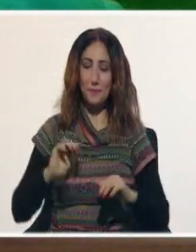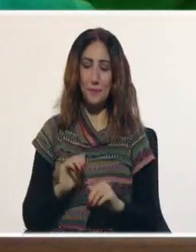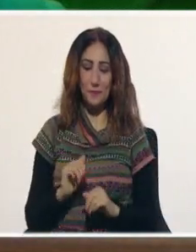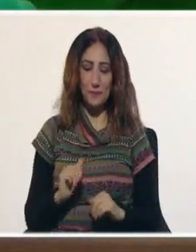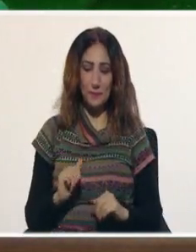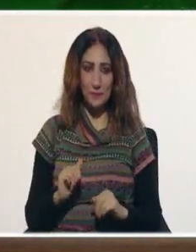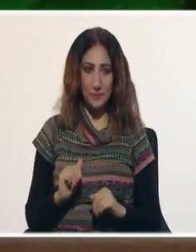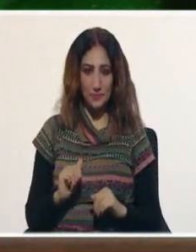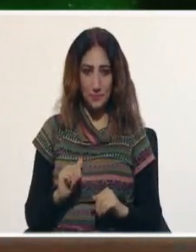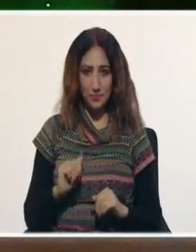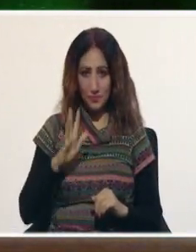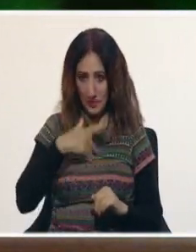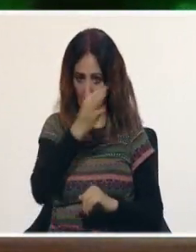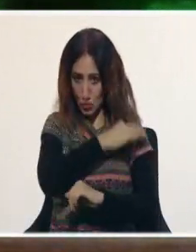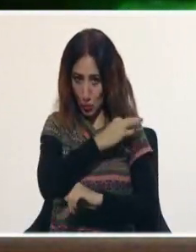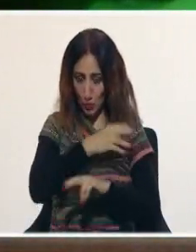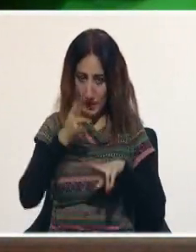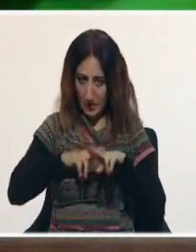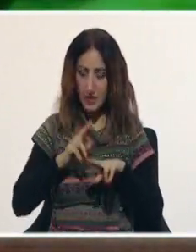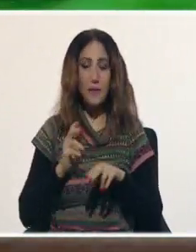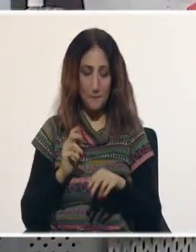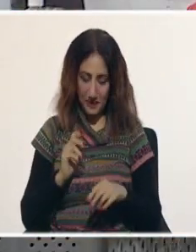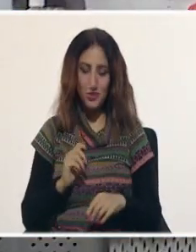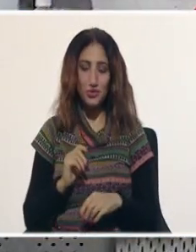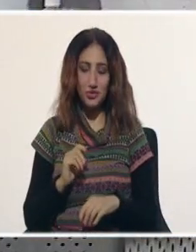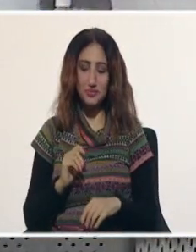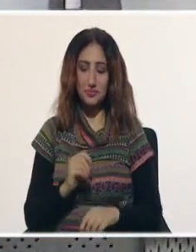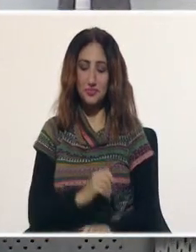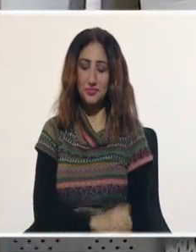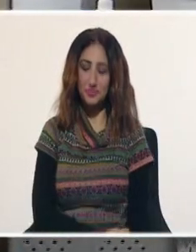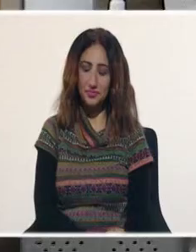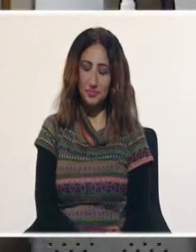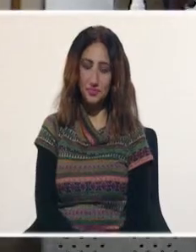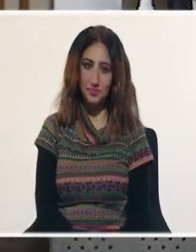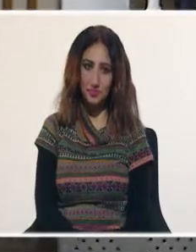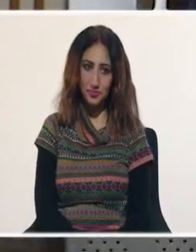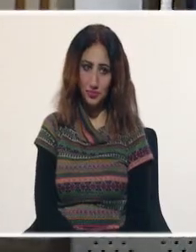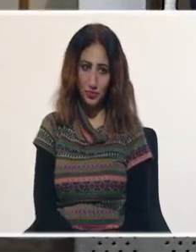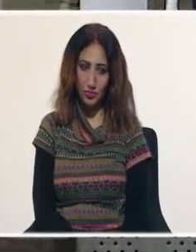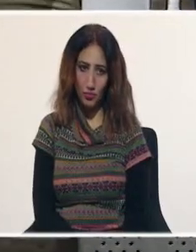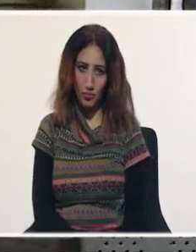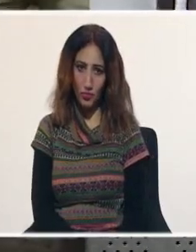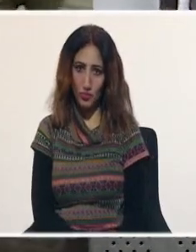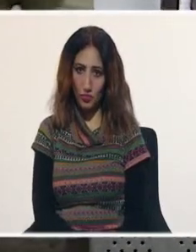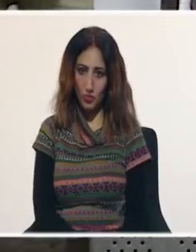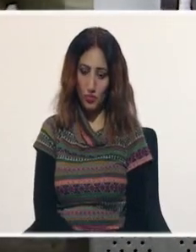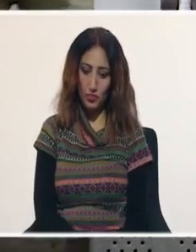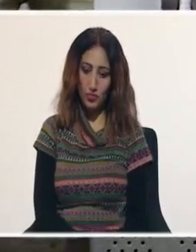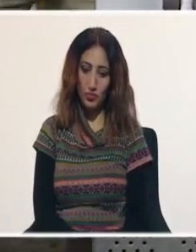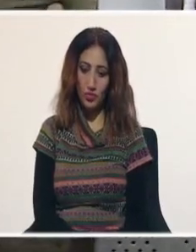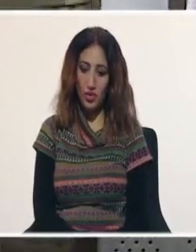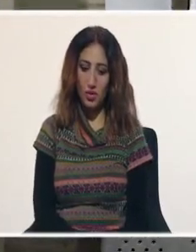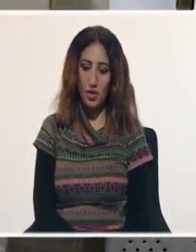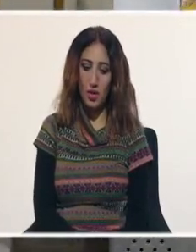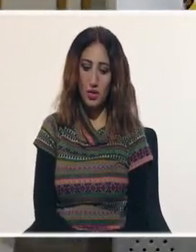حابب تختم بتجربه تانية؟ يا ريت. يا سلام يا سلام. ده من دواعي سرورنا عشان نخلي بس جوه عشان نورك. ايوه